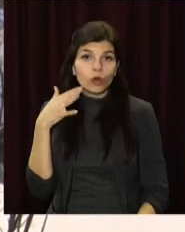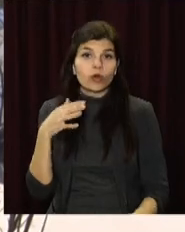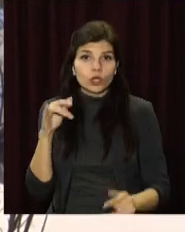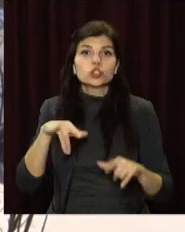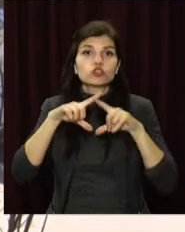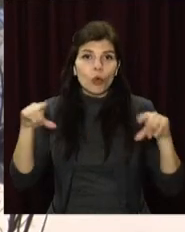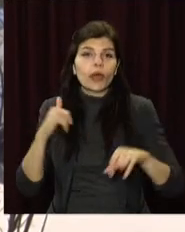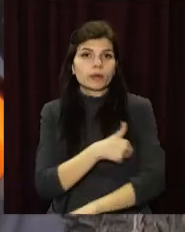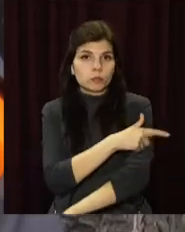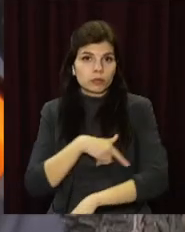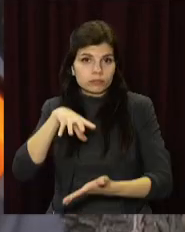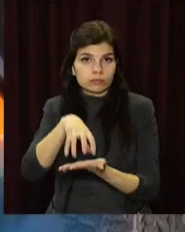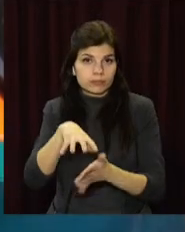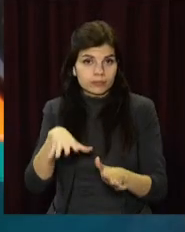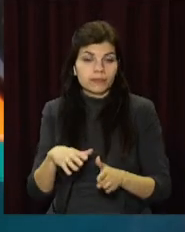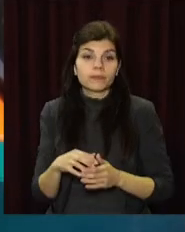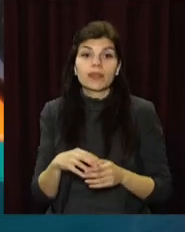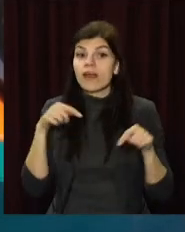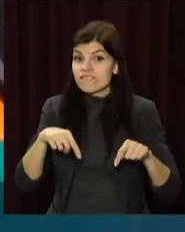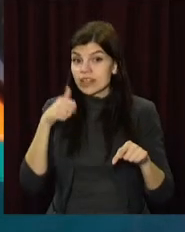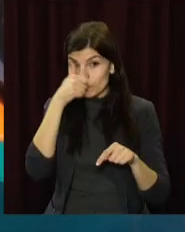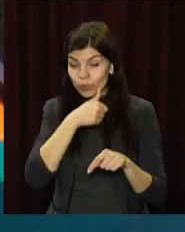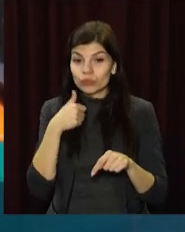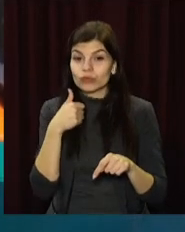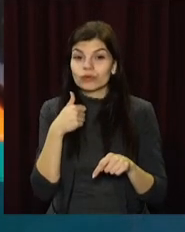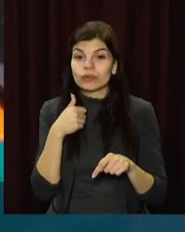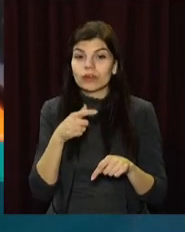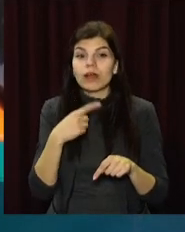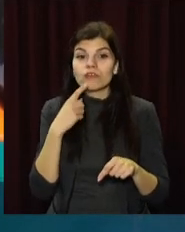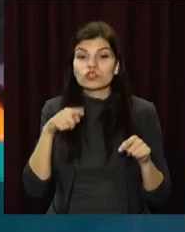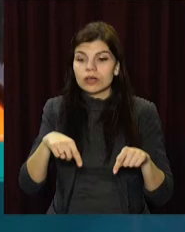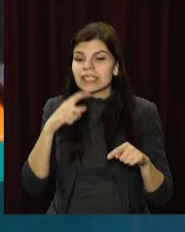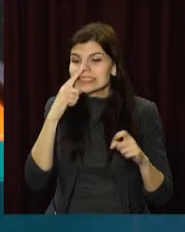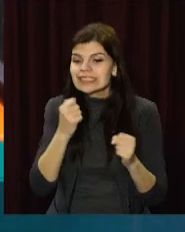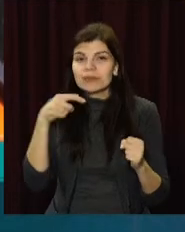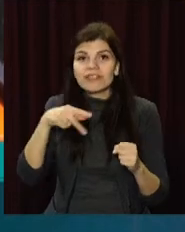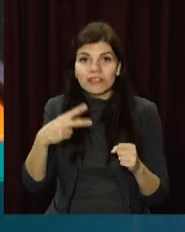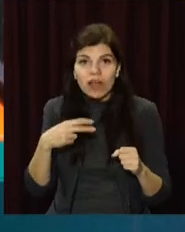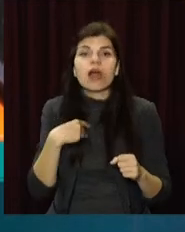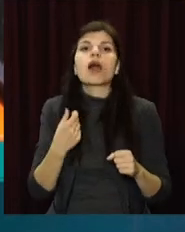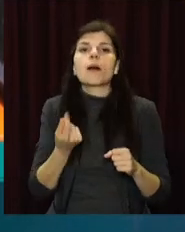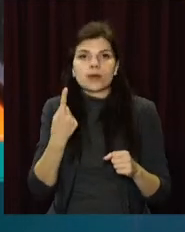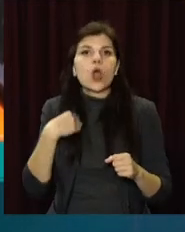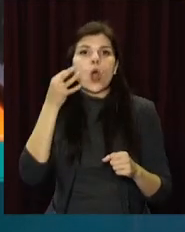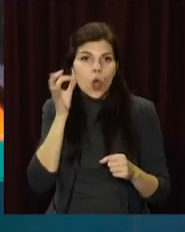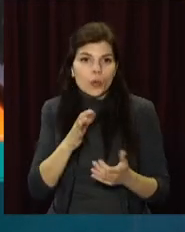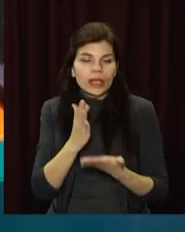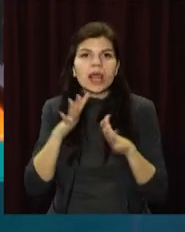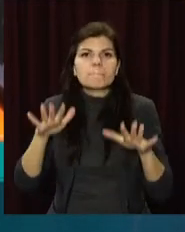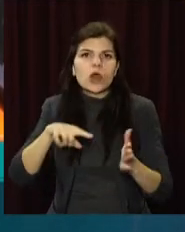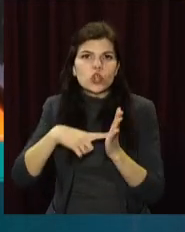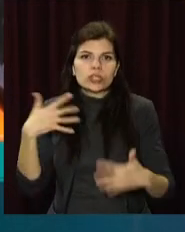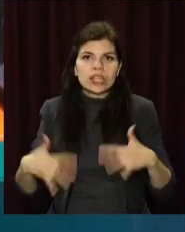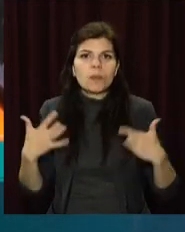школи і медзаклади. В цьому році, учитывая пройденную зиму 2020 года, у нас есть опыт, мы знаем узкие места, и